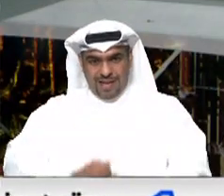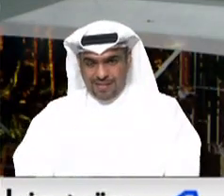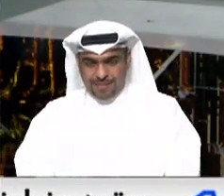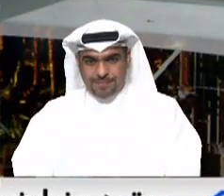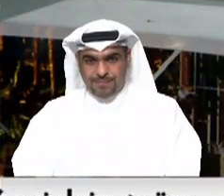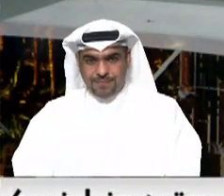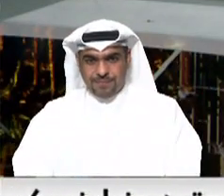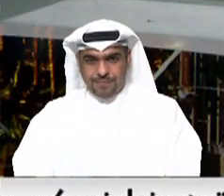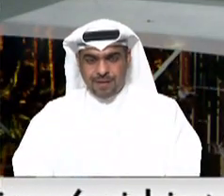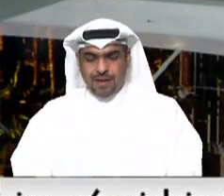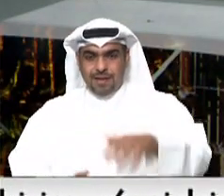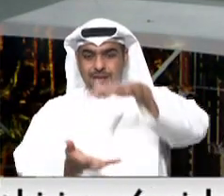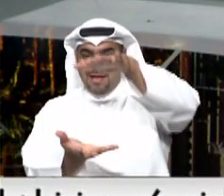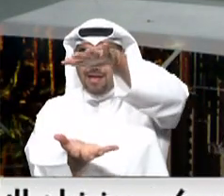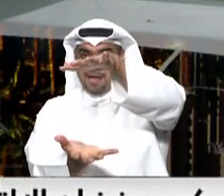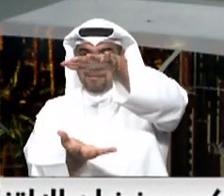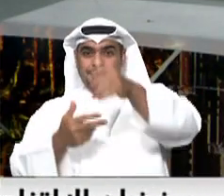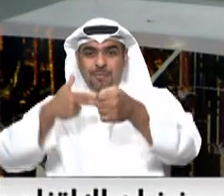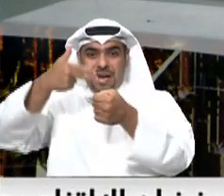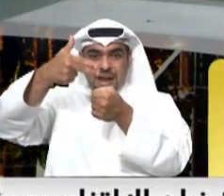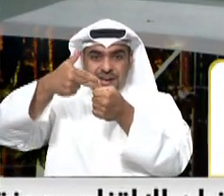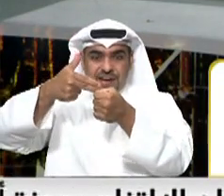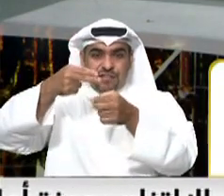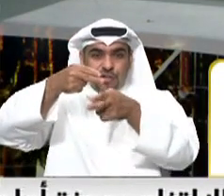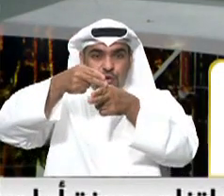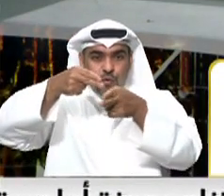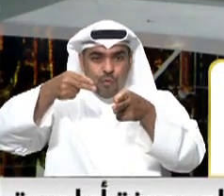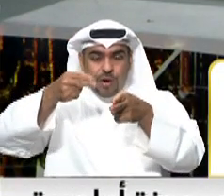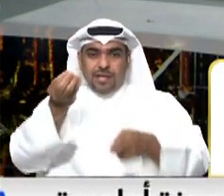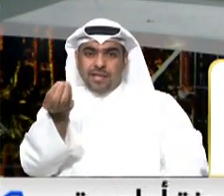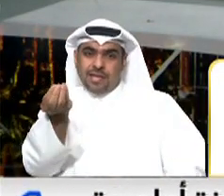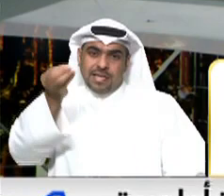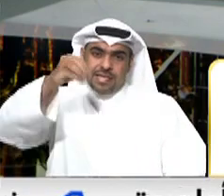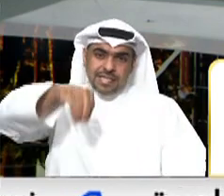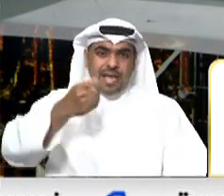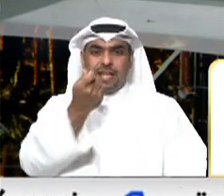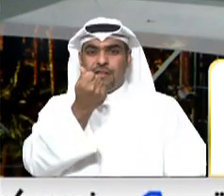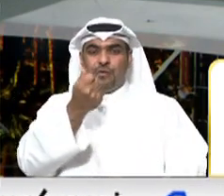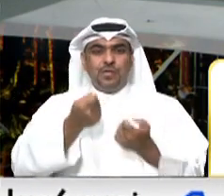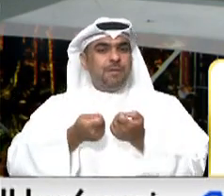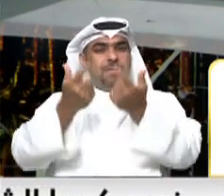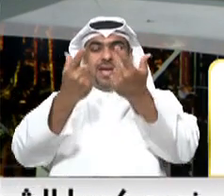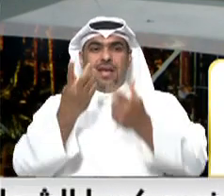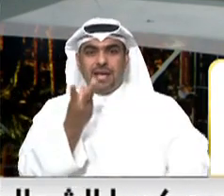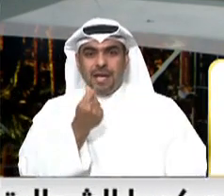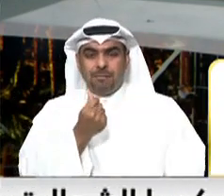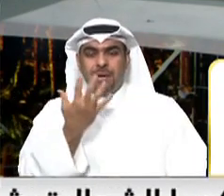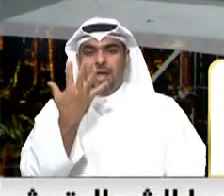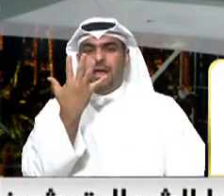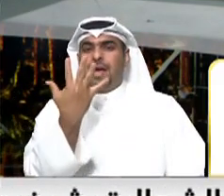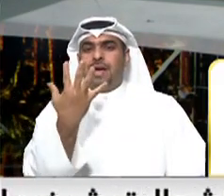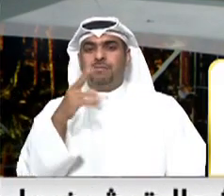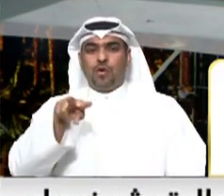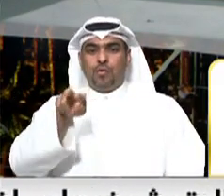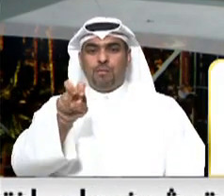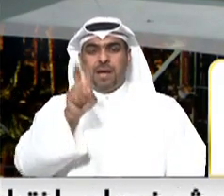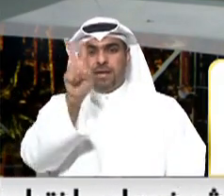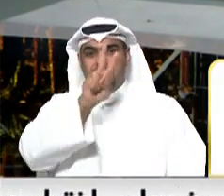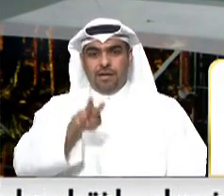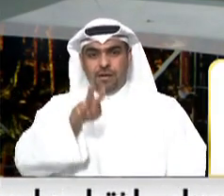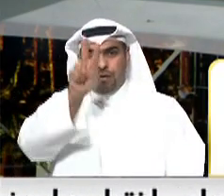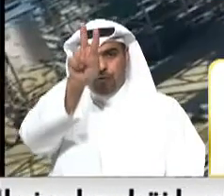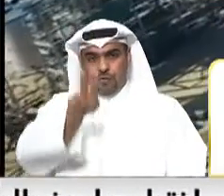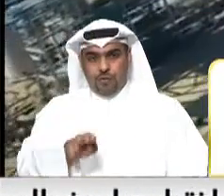ارتفع سعر برميل النفط الكويتي بواقع 84 سنتا ليبلغ 85 دولارا و74